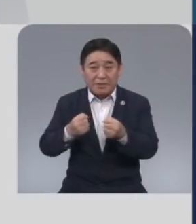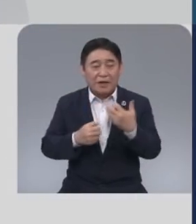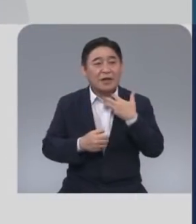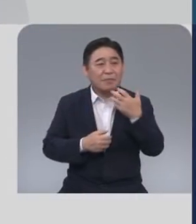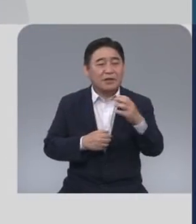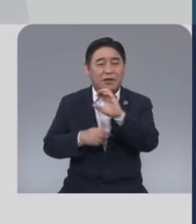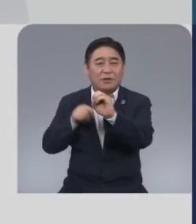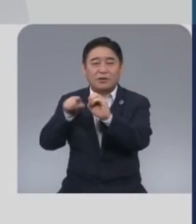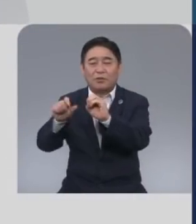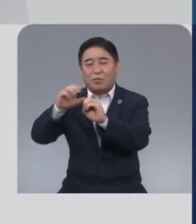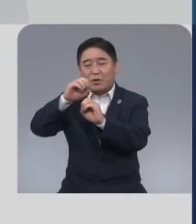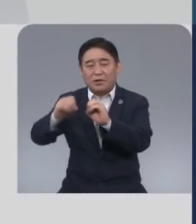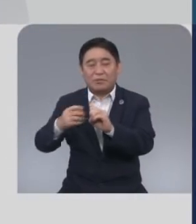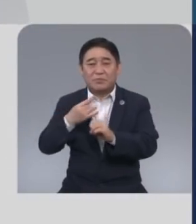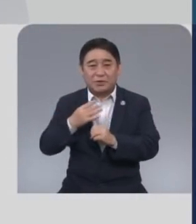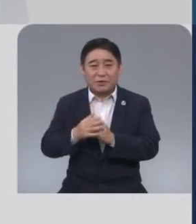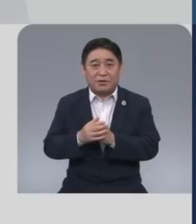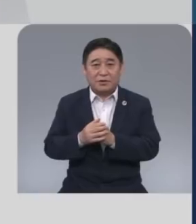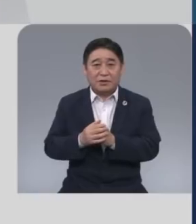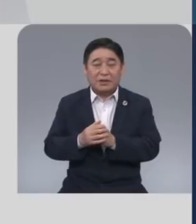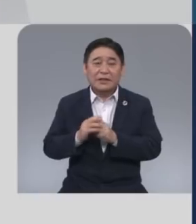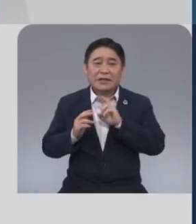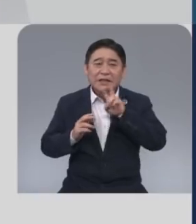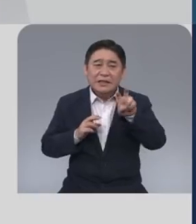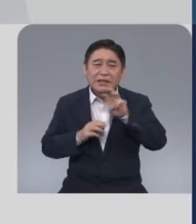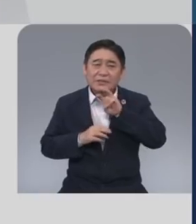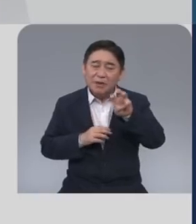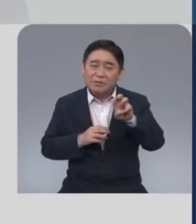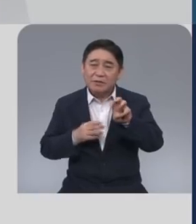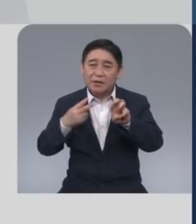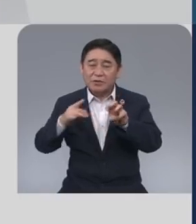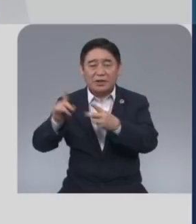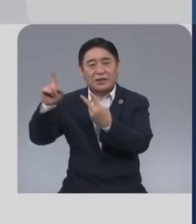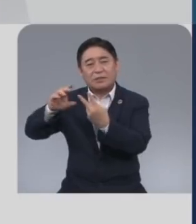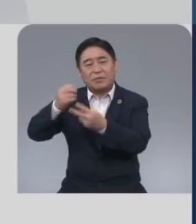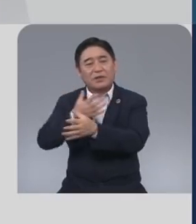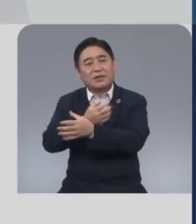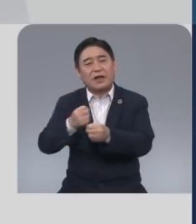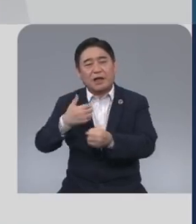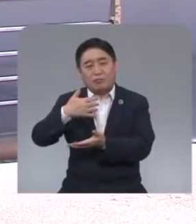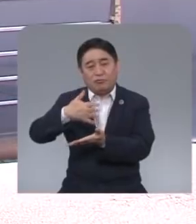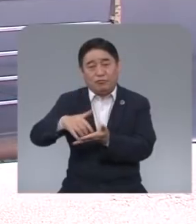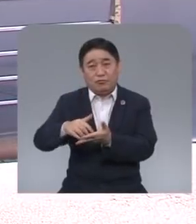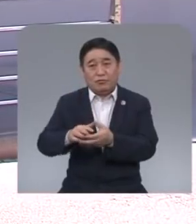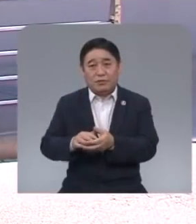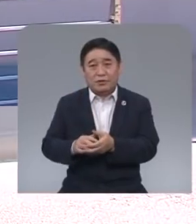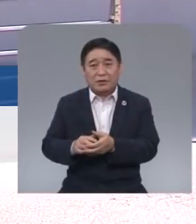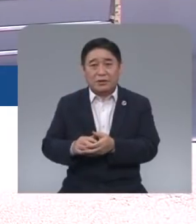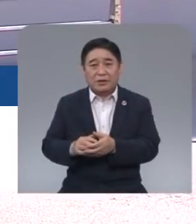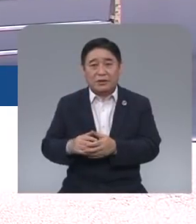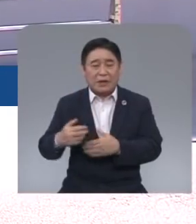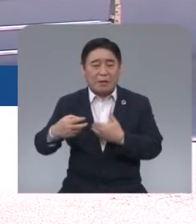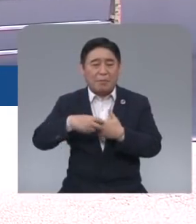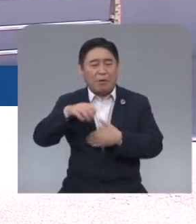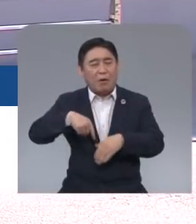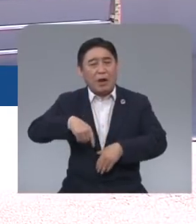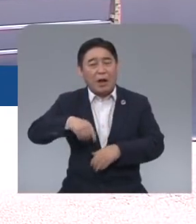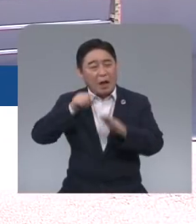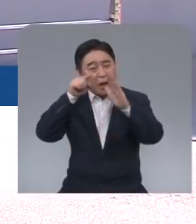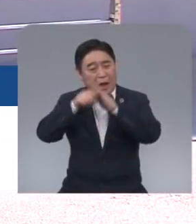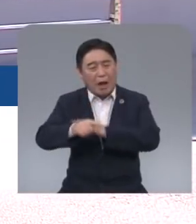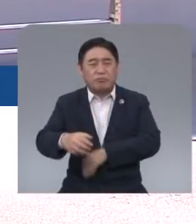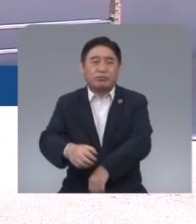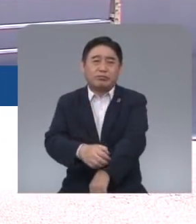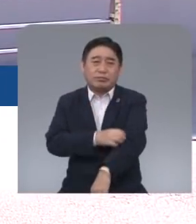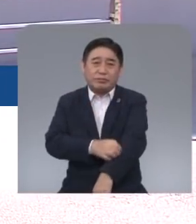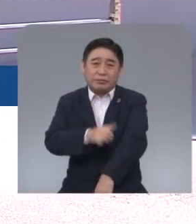80대 0.5%에 그쳤으며 20, 30대도 2%대에 머물러 있습니다. 가기가 불편한 것도